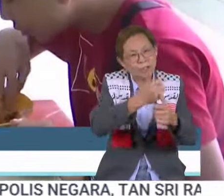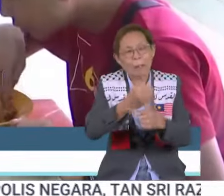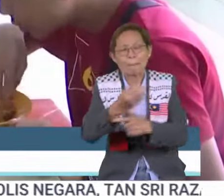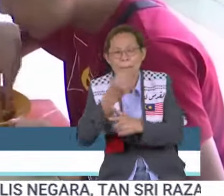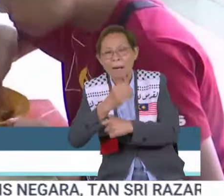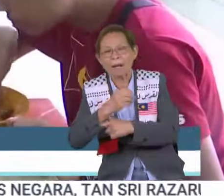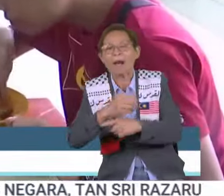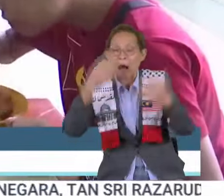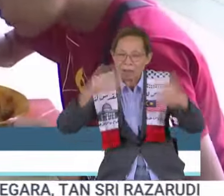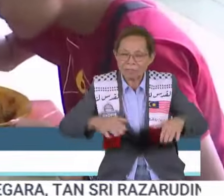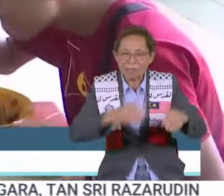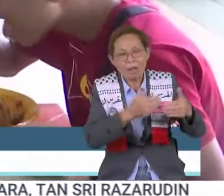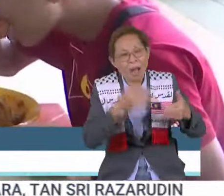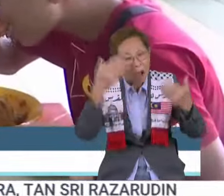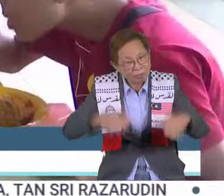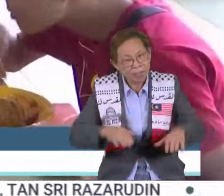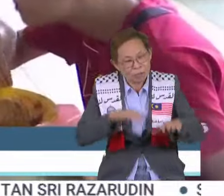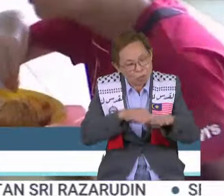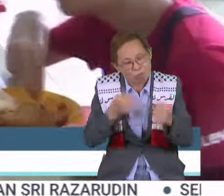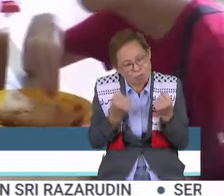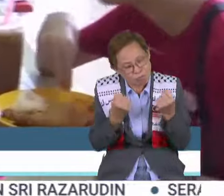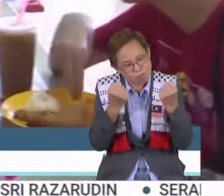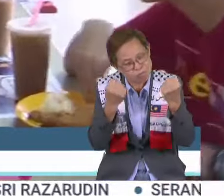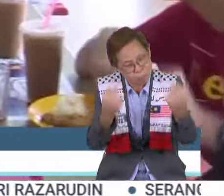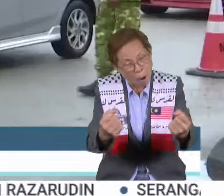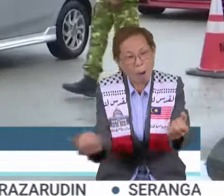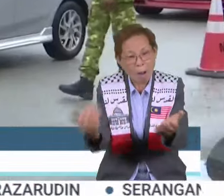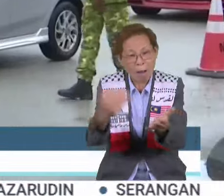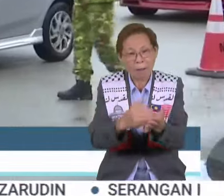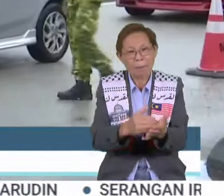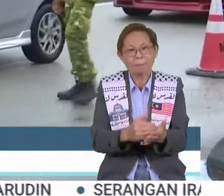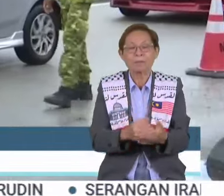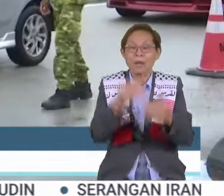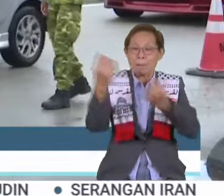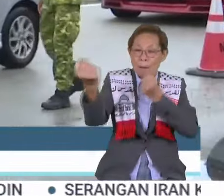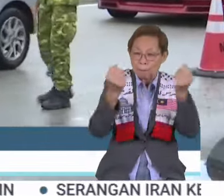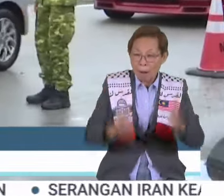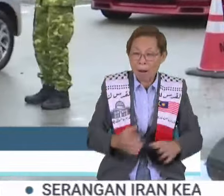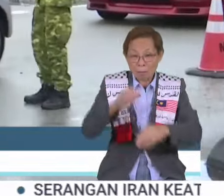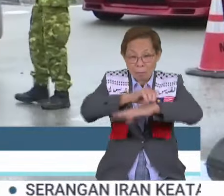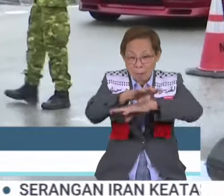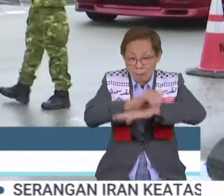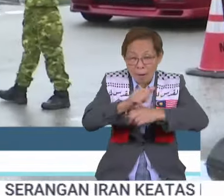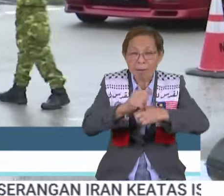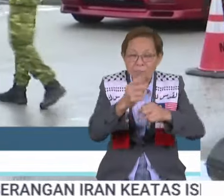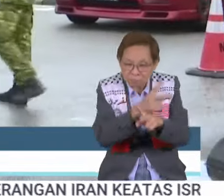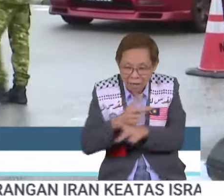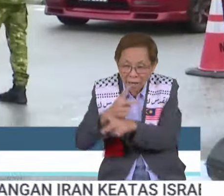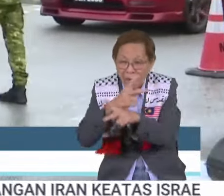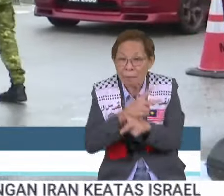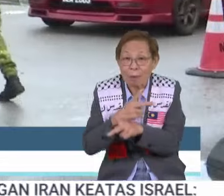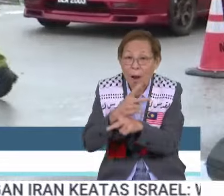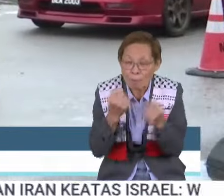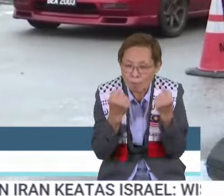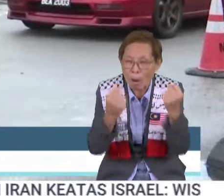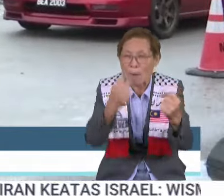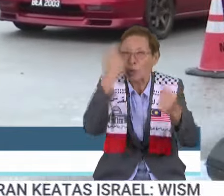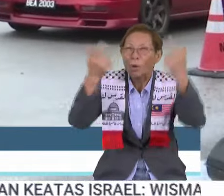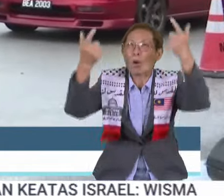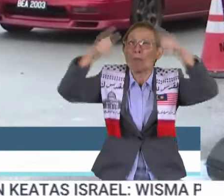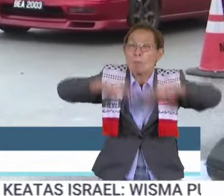sebelum meneruskan perjalanan ke destinasi masing-masing. Dan pengguna dinasihatkan berhati-hati ketika memandu, berikutan berlaku hujan